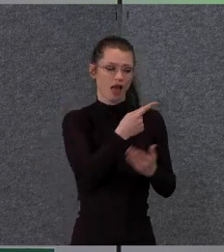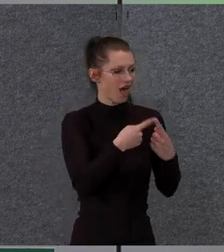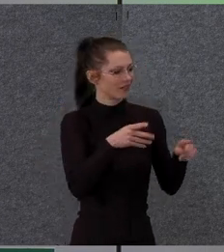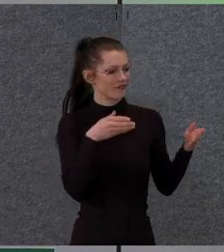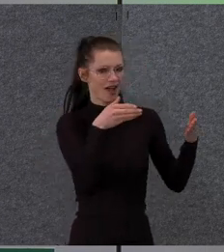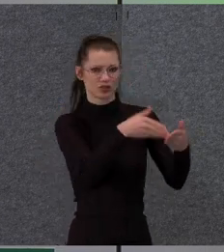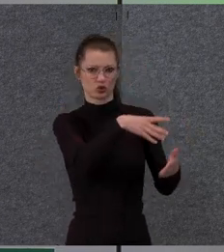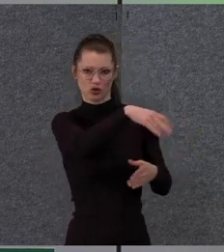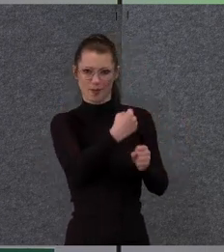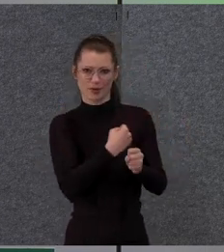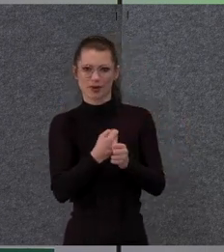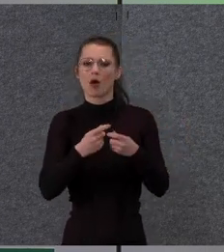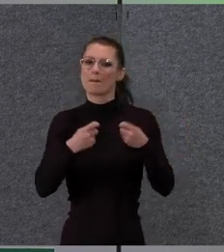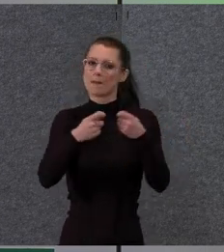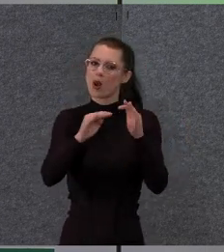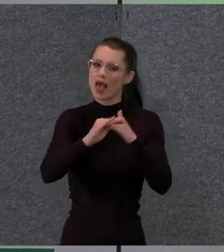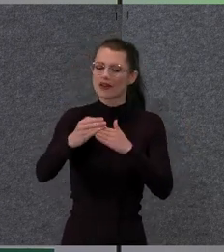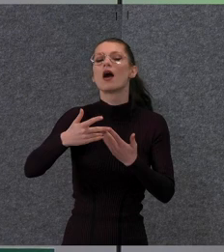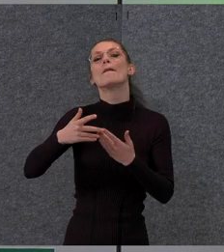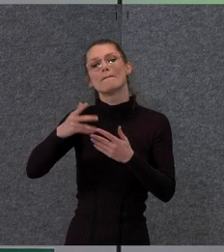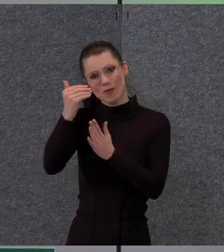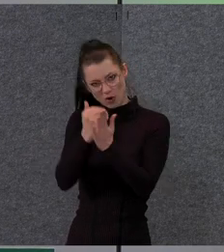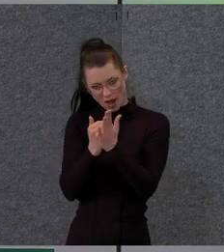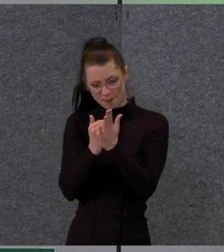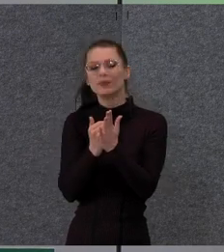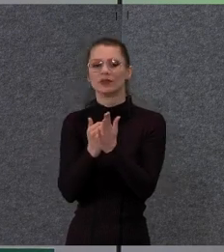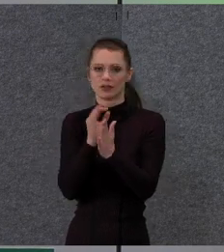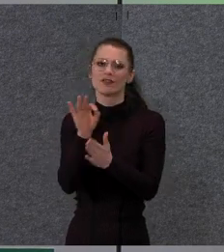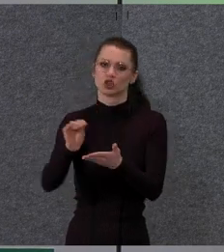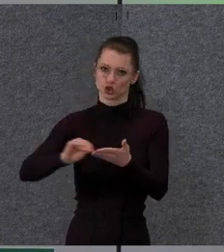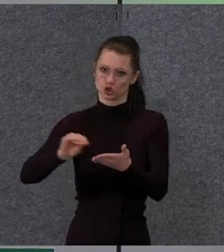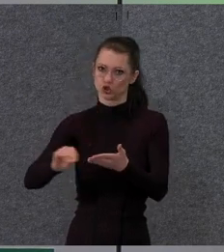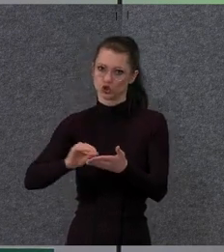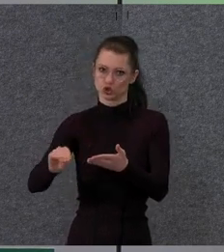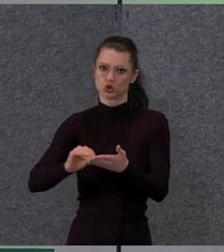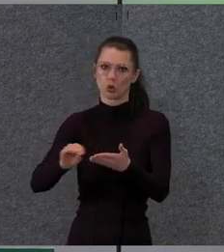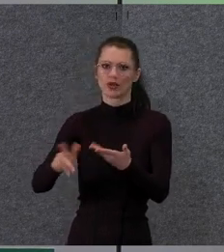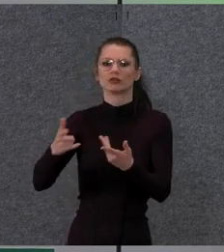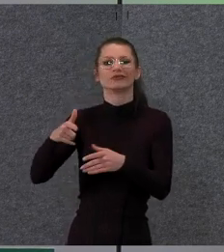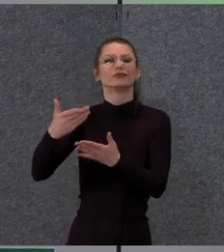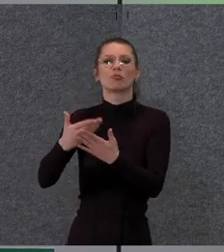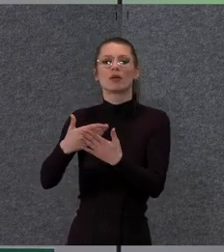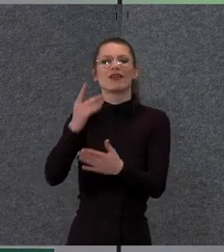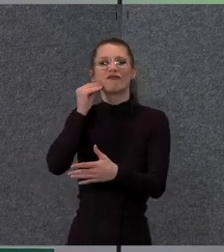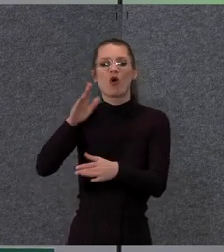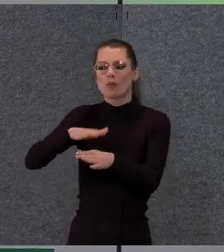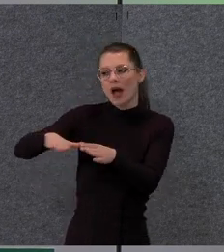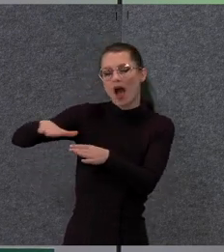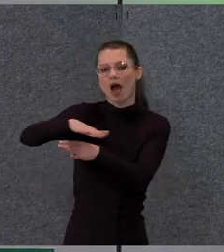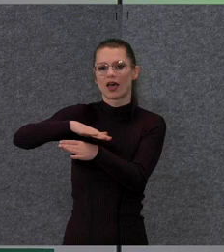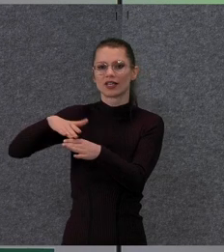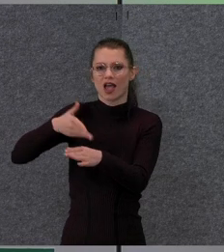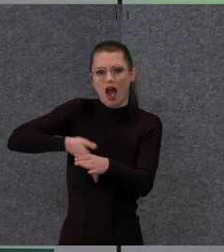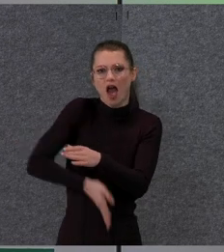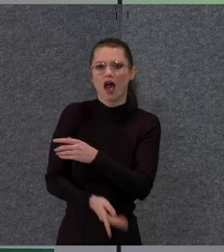ein Bund-Länder-Programm für Schulen in benachteiligten Quartieren. Ich finde das super wichtig, dass wir hier einen ganz besonderen